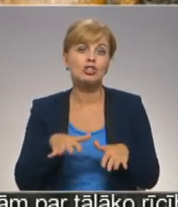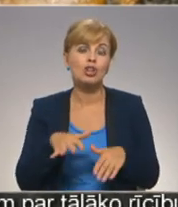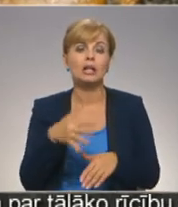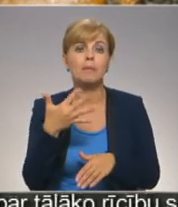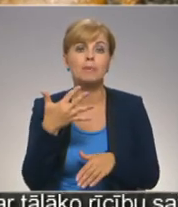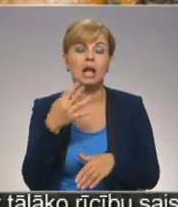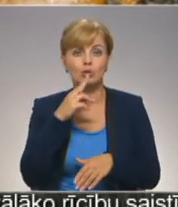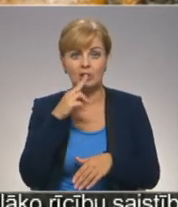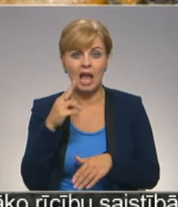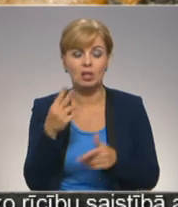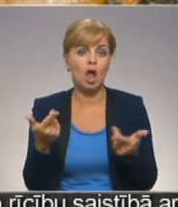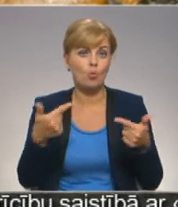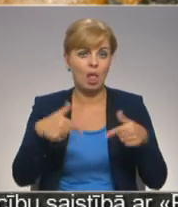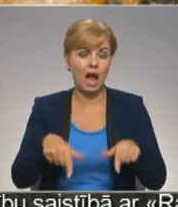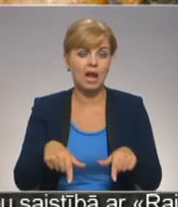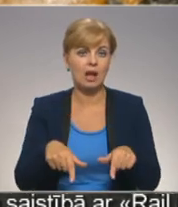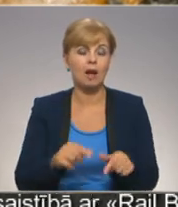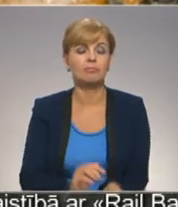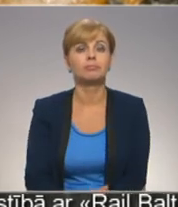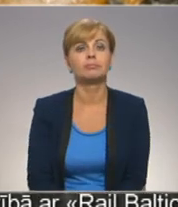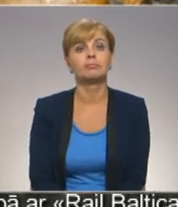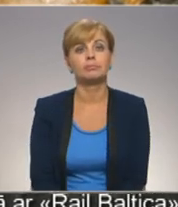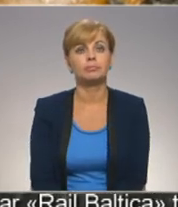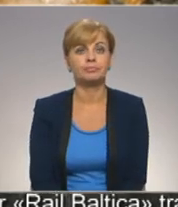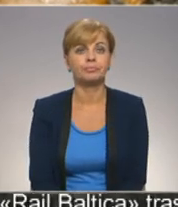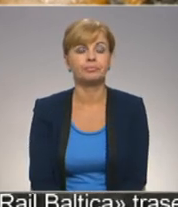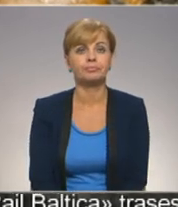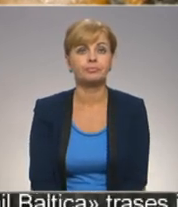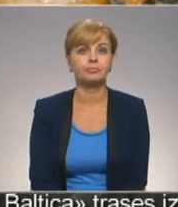5 nedēļu laikā. Sandra Leitāne, Andris Spāns, TV Spektrs.